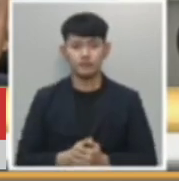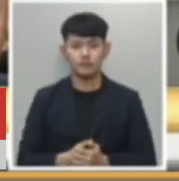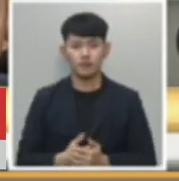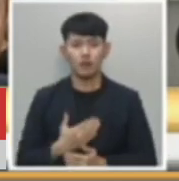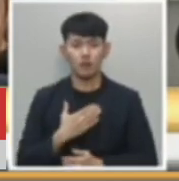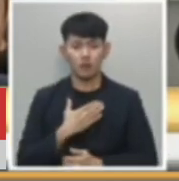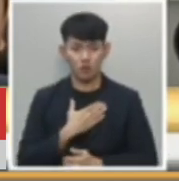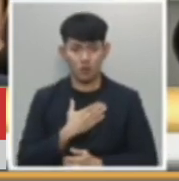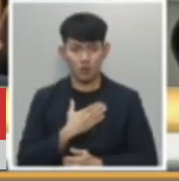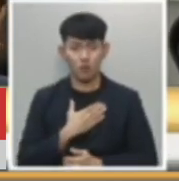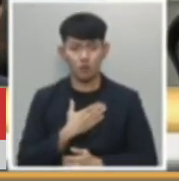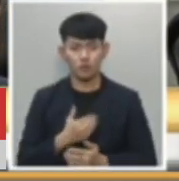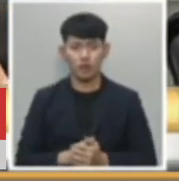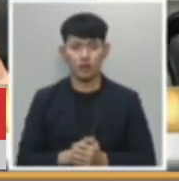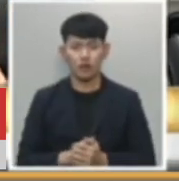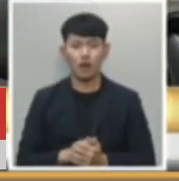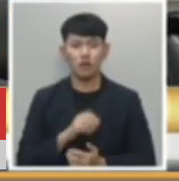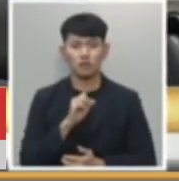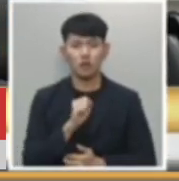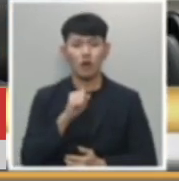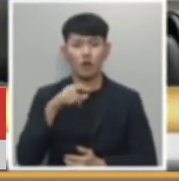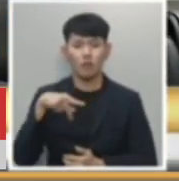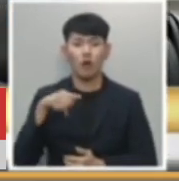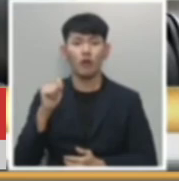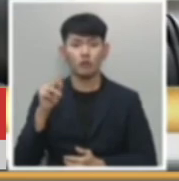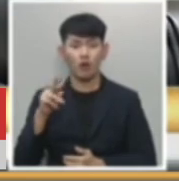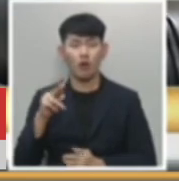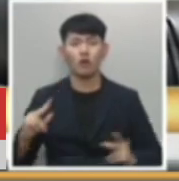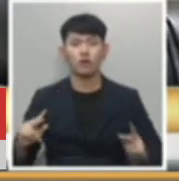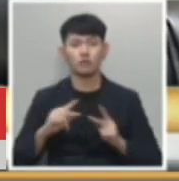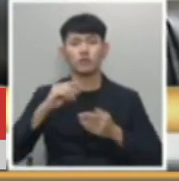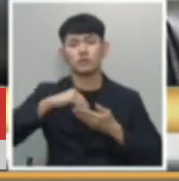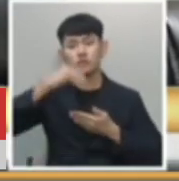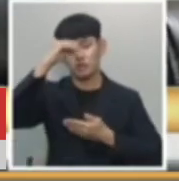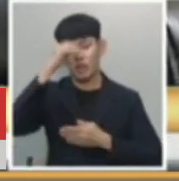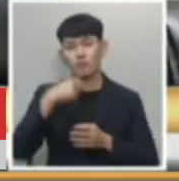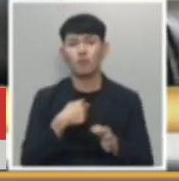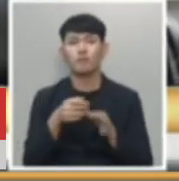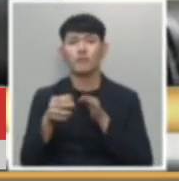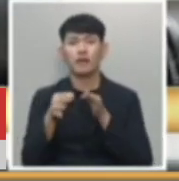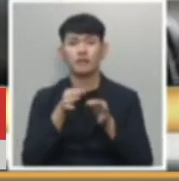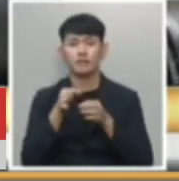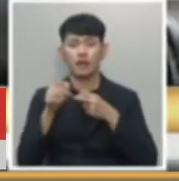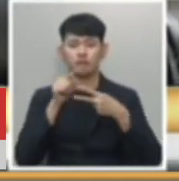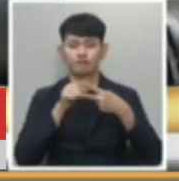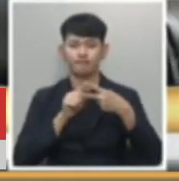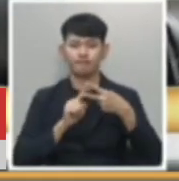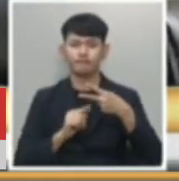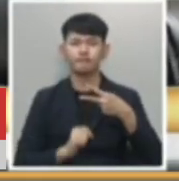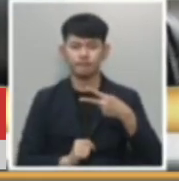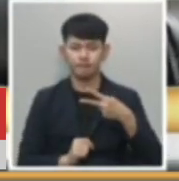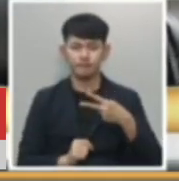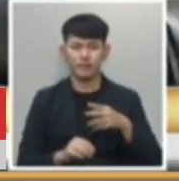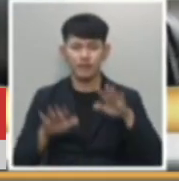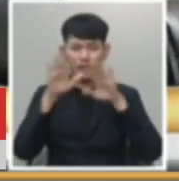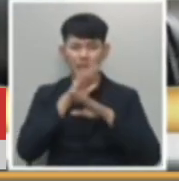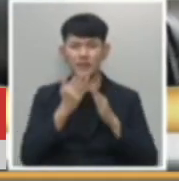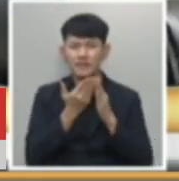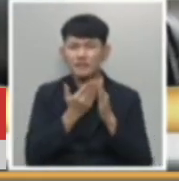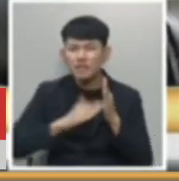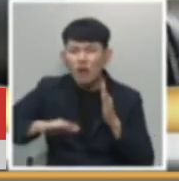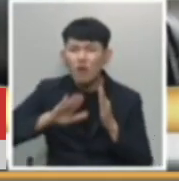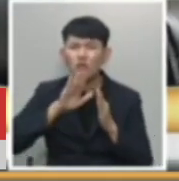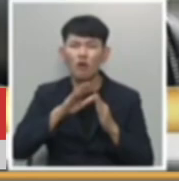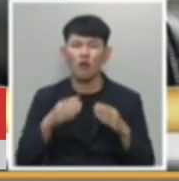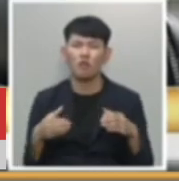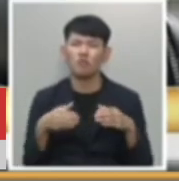งานการศึกษาขั้นพื้นฐานของกระทรวงศึกษาผมจะอภิปรายแค่2โครงการซึ่งเป็นเสี้ยวหนึ่งของแผนงานโ